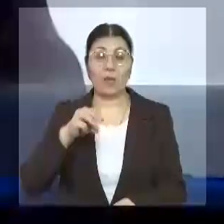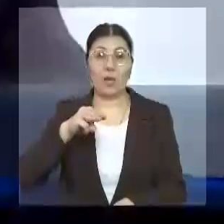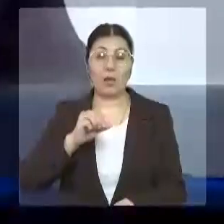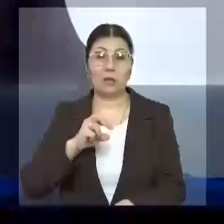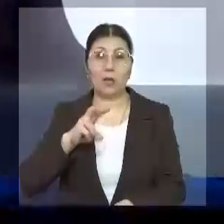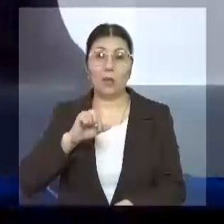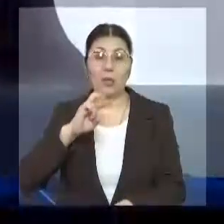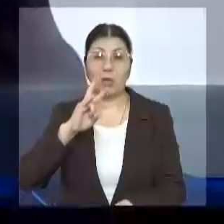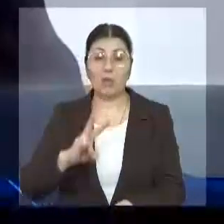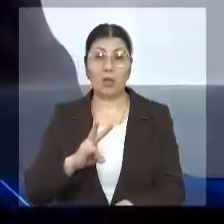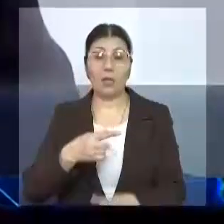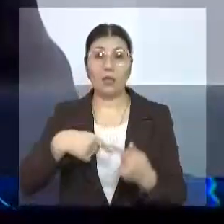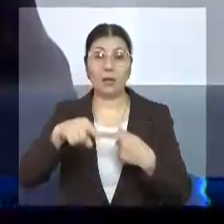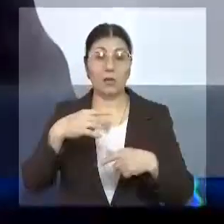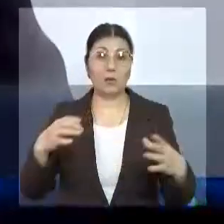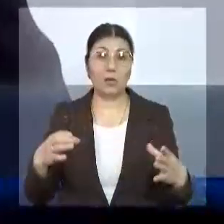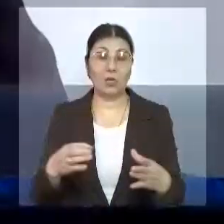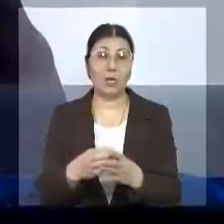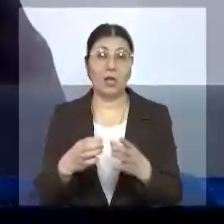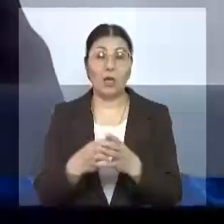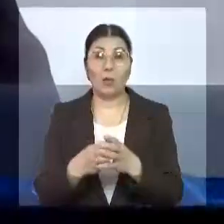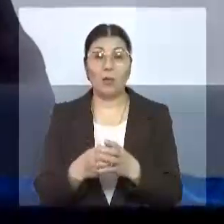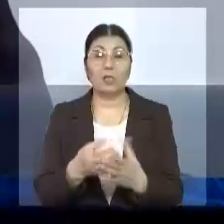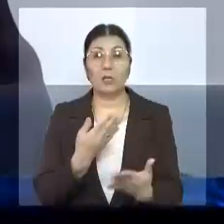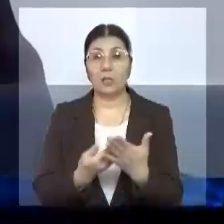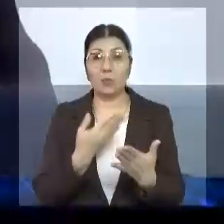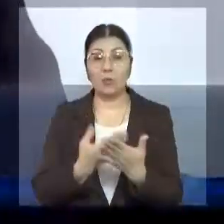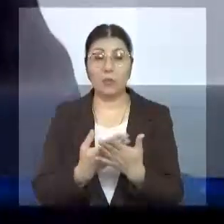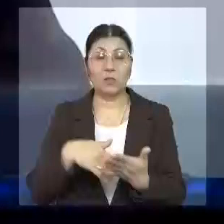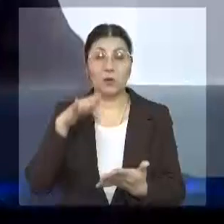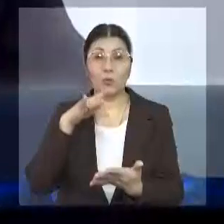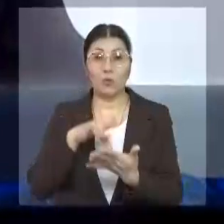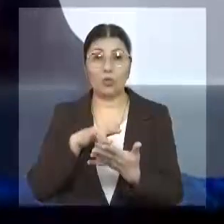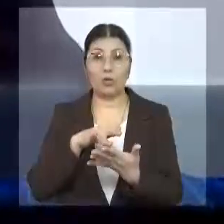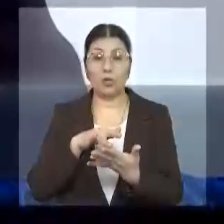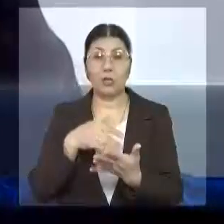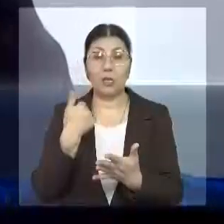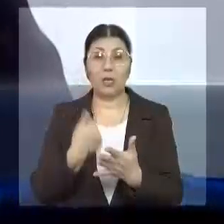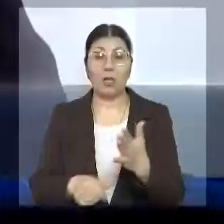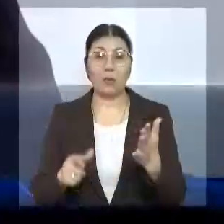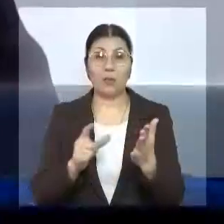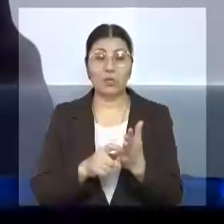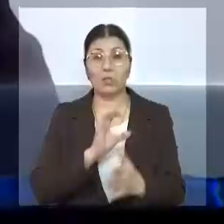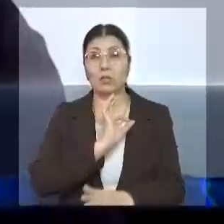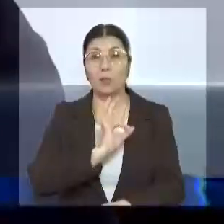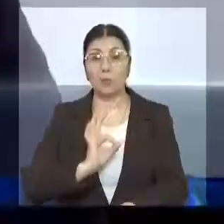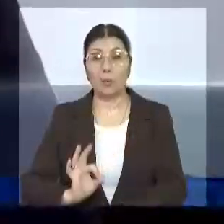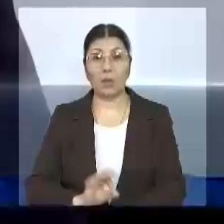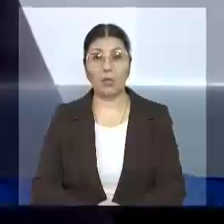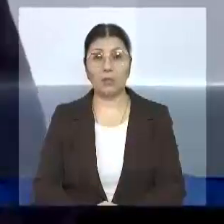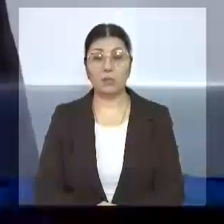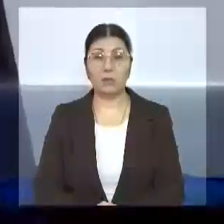кәсіпкерлік палатасы бар, сол жақта кәсіпкерлерге кеңес беру орталығы бар, сол жақта енді 67%